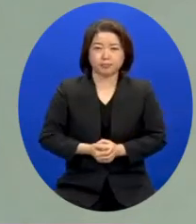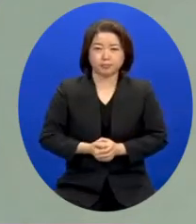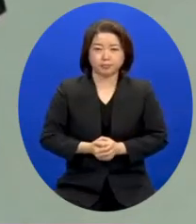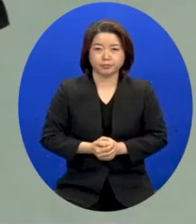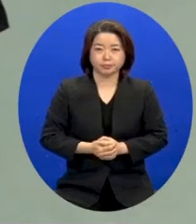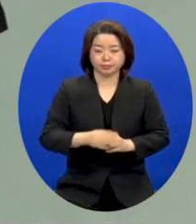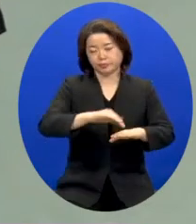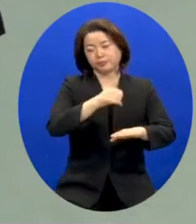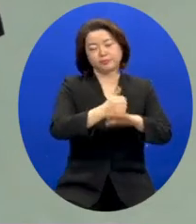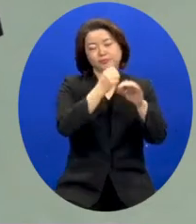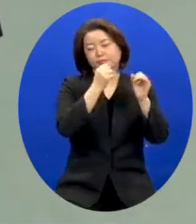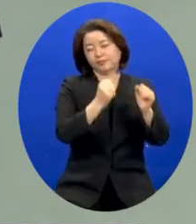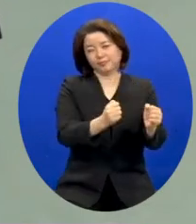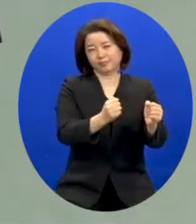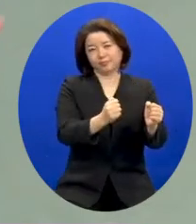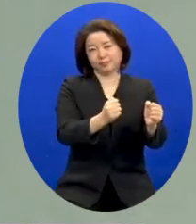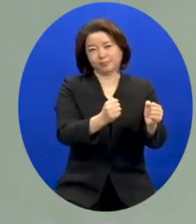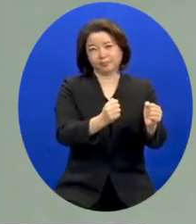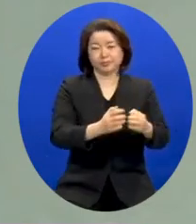왕이 계신 거예요.